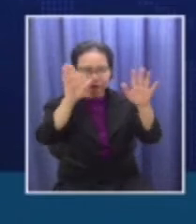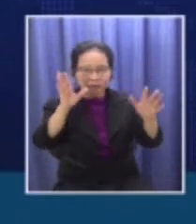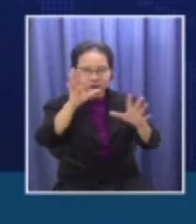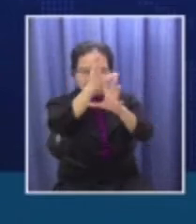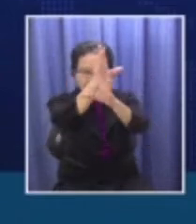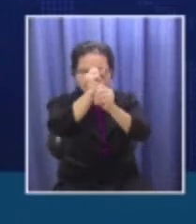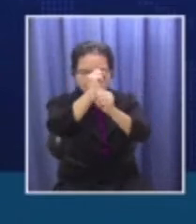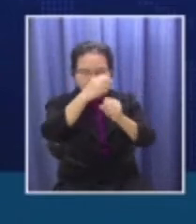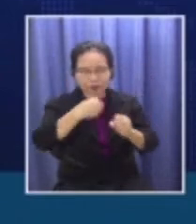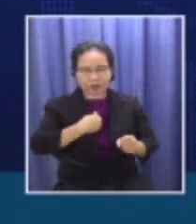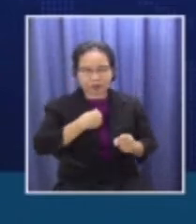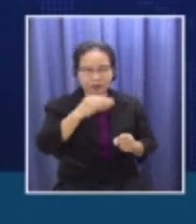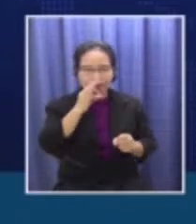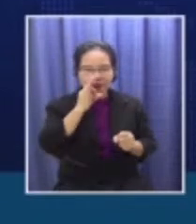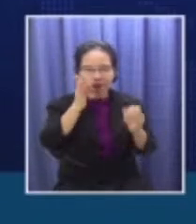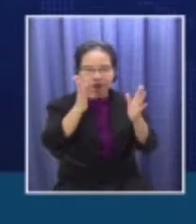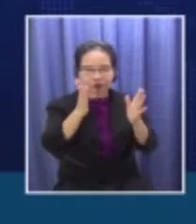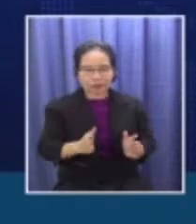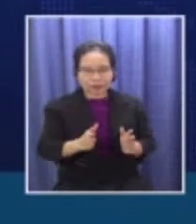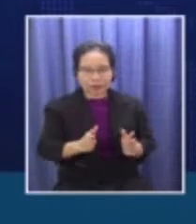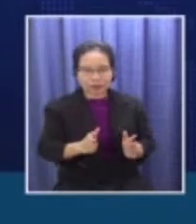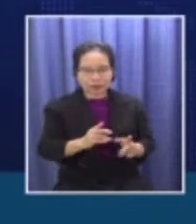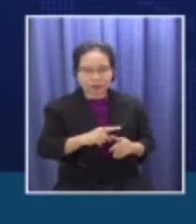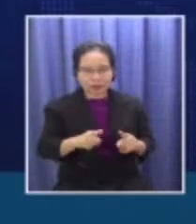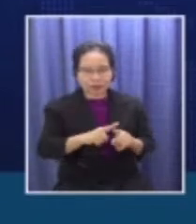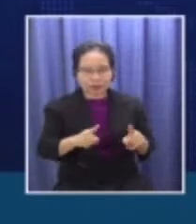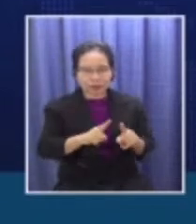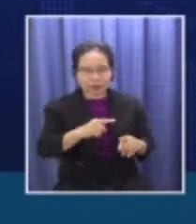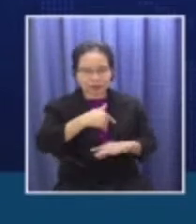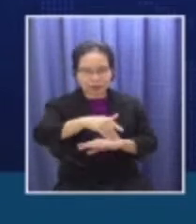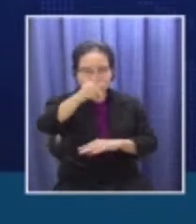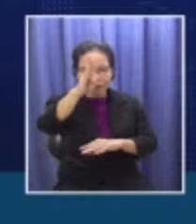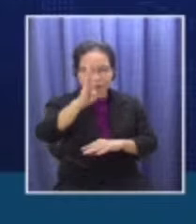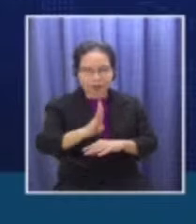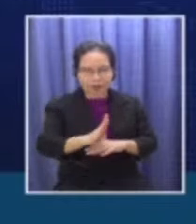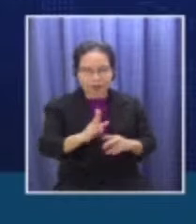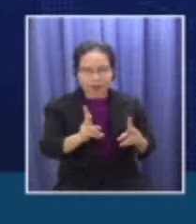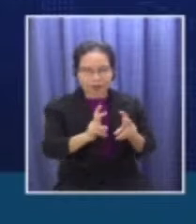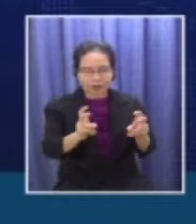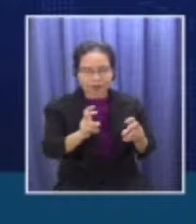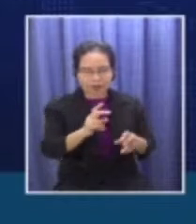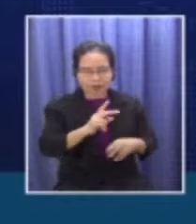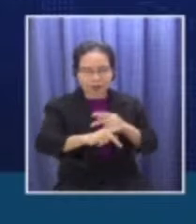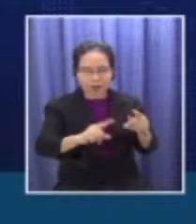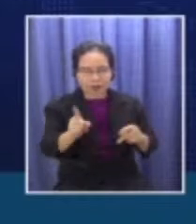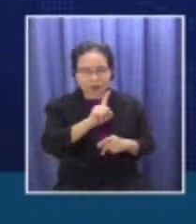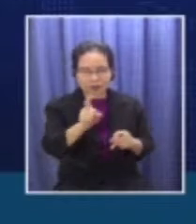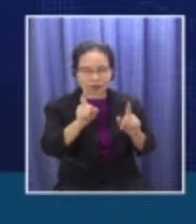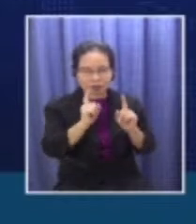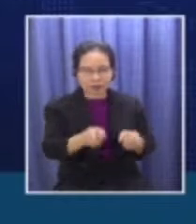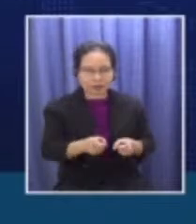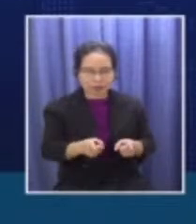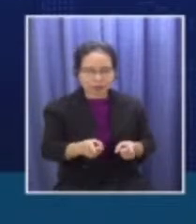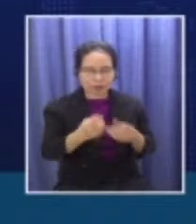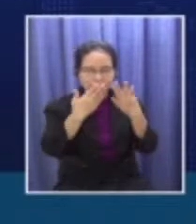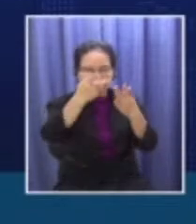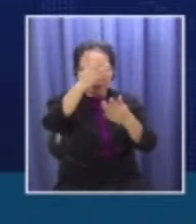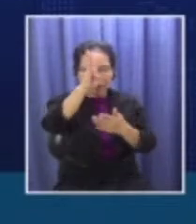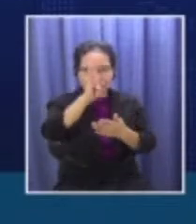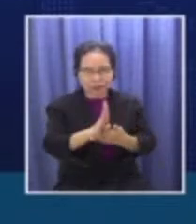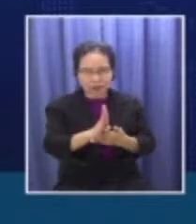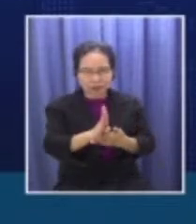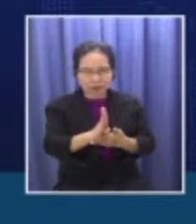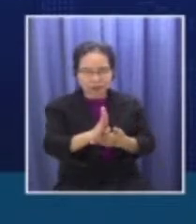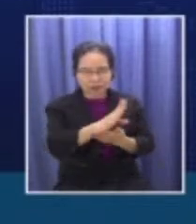and the Hanga-hanga answers talaga of ako sa Brother mga Eli are aral so na ito. wonderful. Iba talaga ang I really sinugo ng admire Diyos. this preacher. Someone who is sent by God